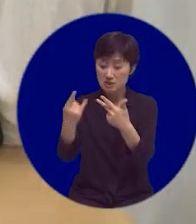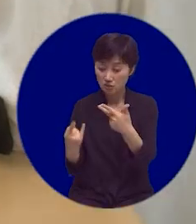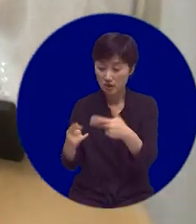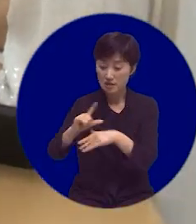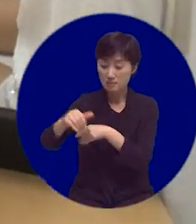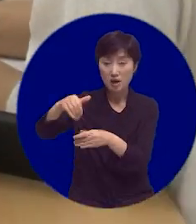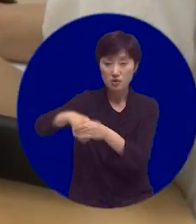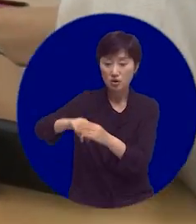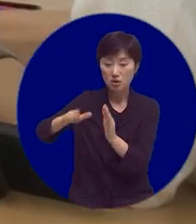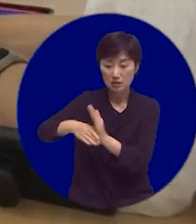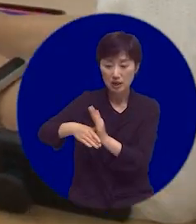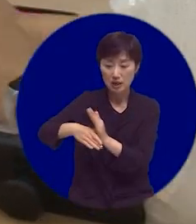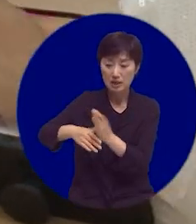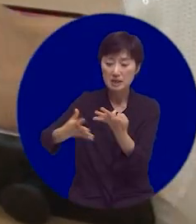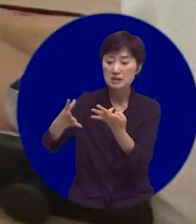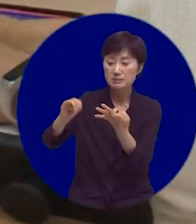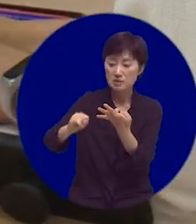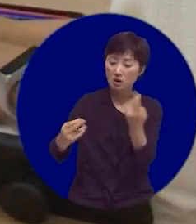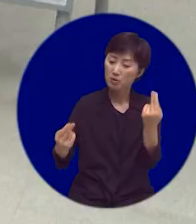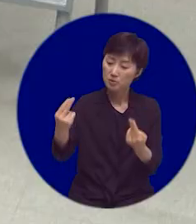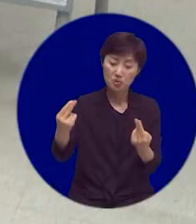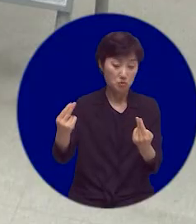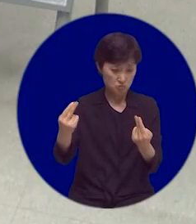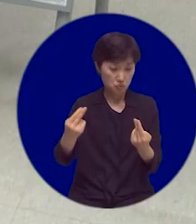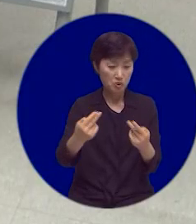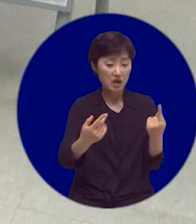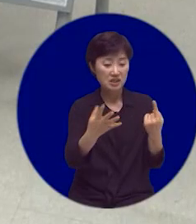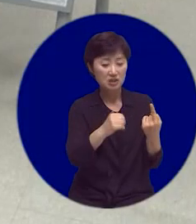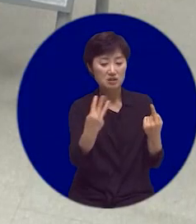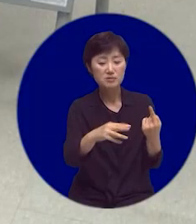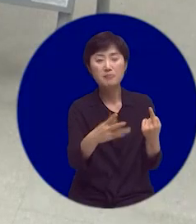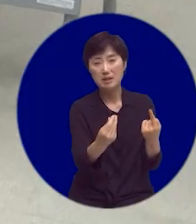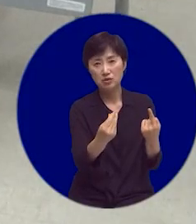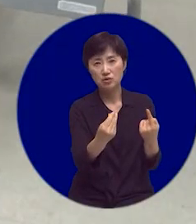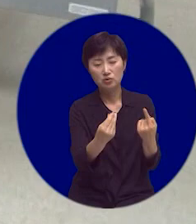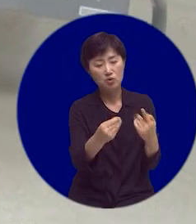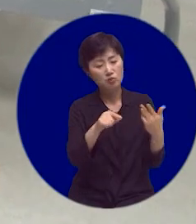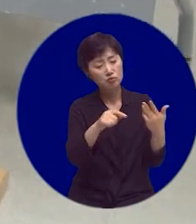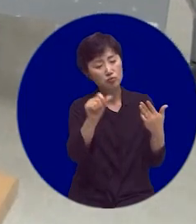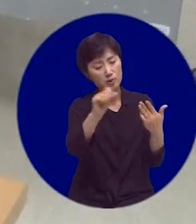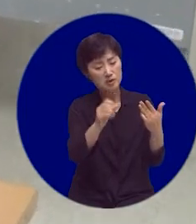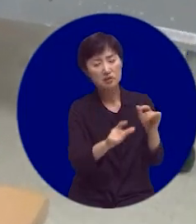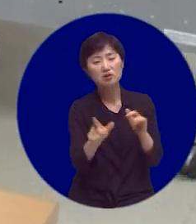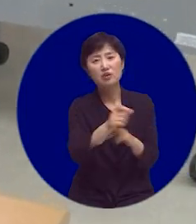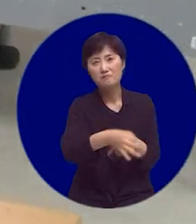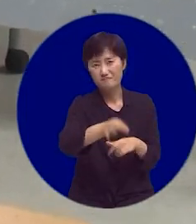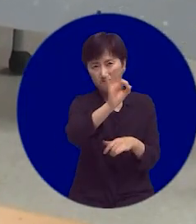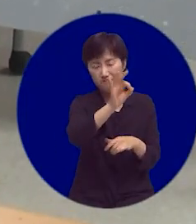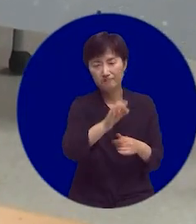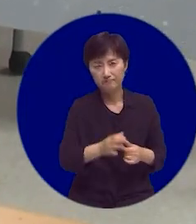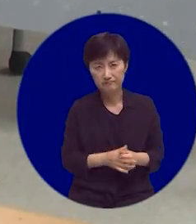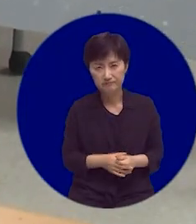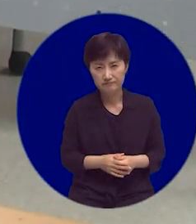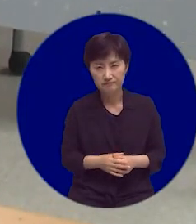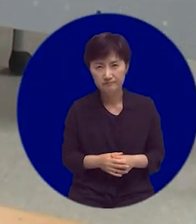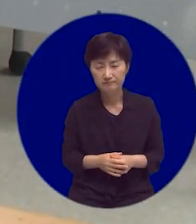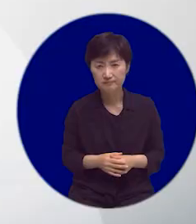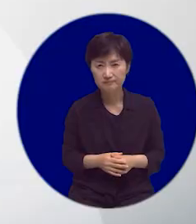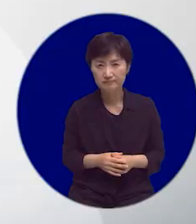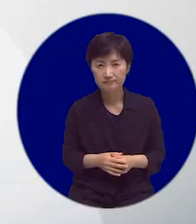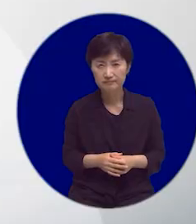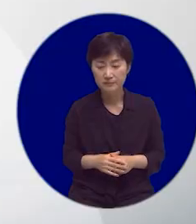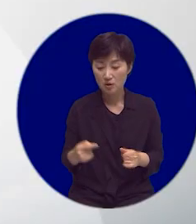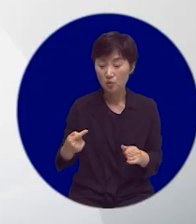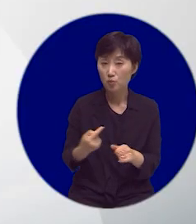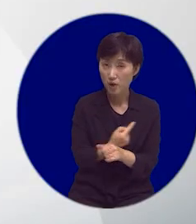전국동시지방선거의 14억 1,800만 원과 비교하면 1억 3,300만 원, 약 9.5%가 증가한 것입니다.